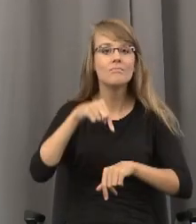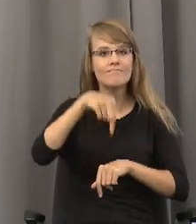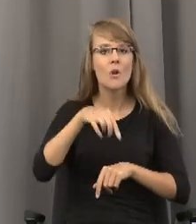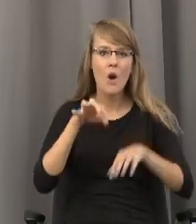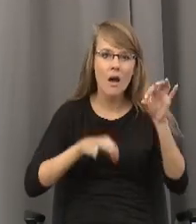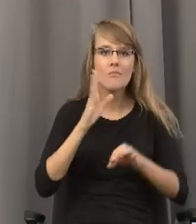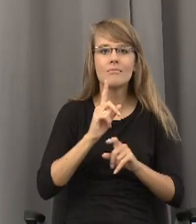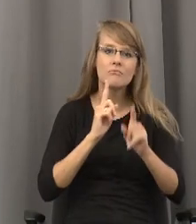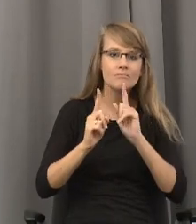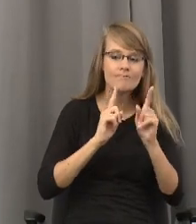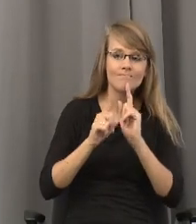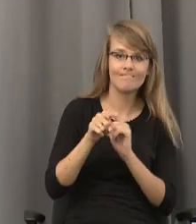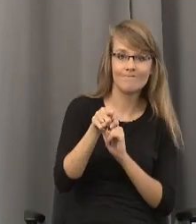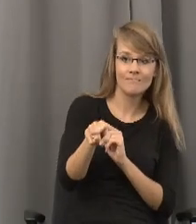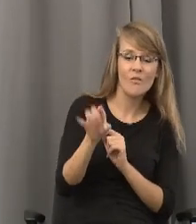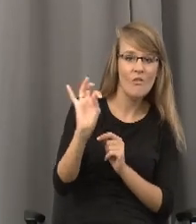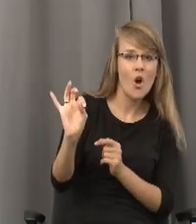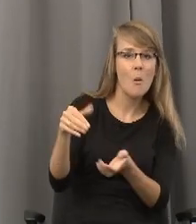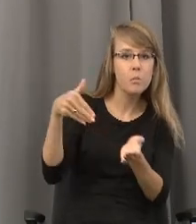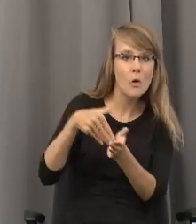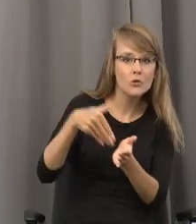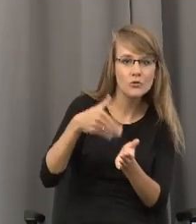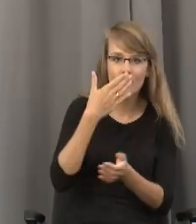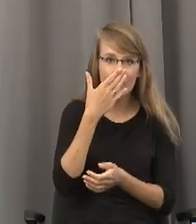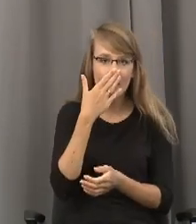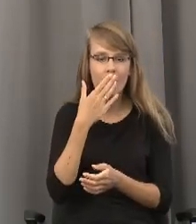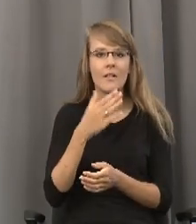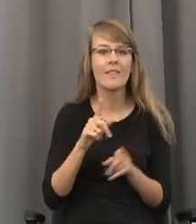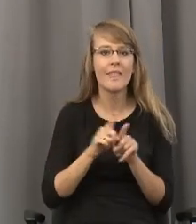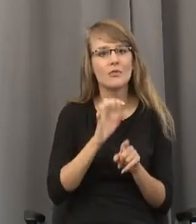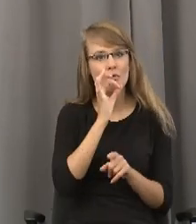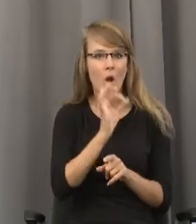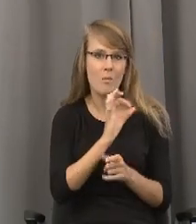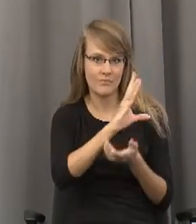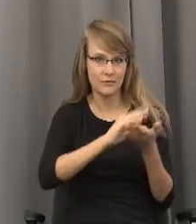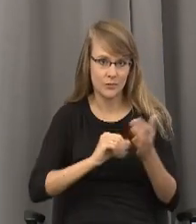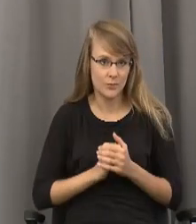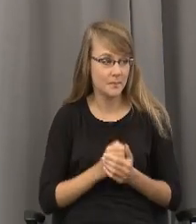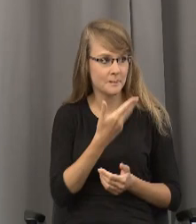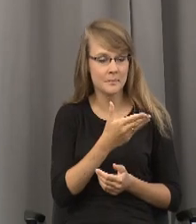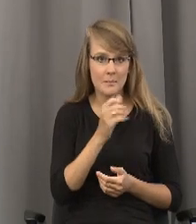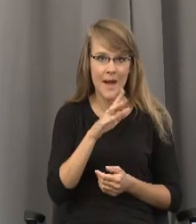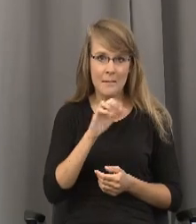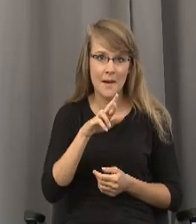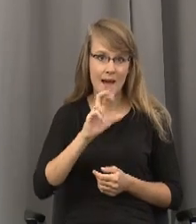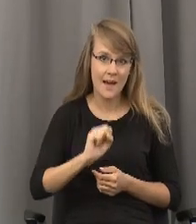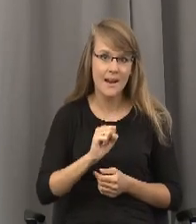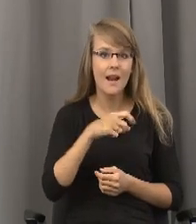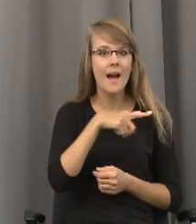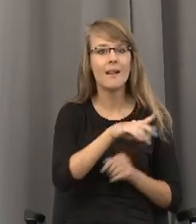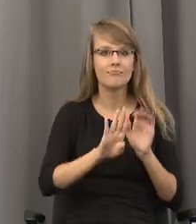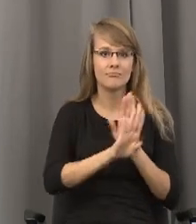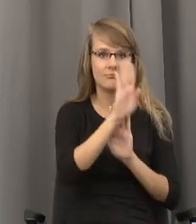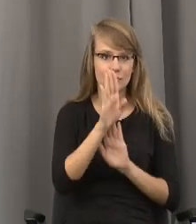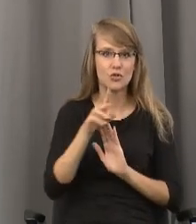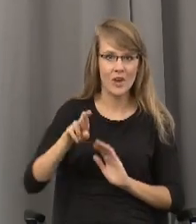potrzebach, jak i o dobrych praktykach. Ja się nazywam Barbara Imiałczyk, reprezentuję Biuro Rzecznika Praw